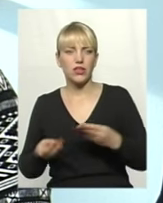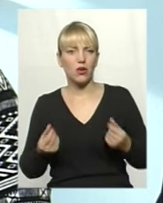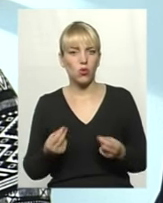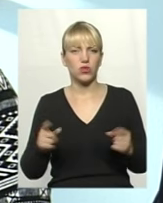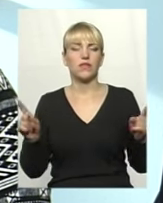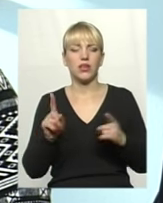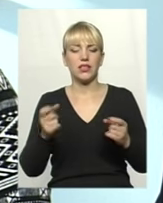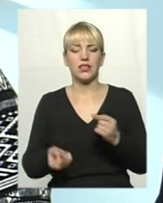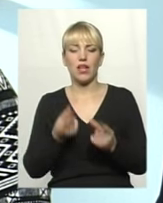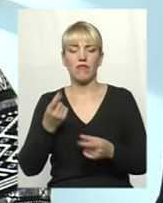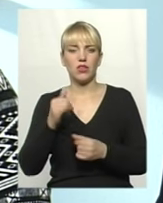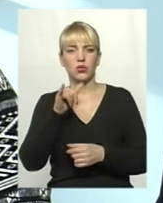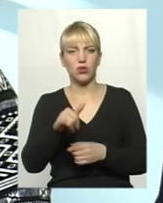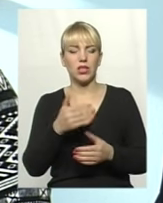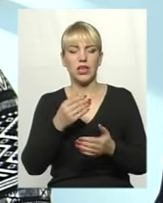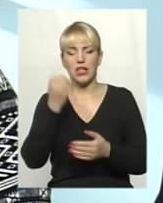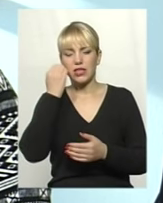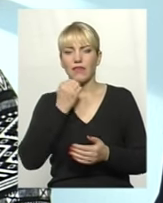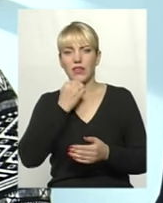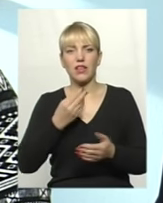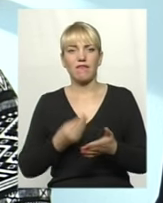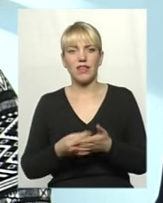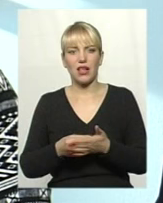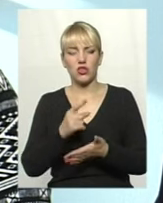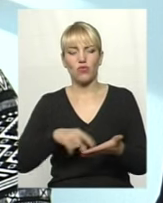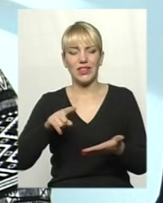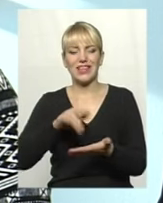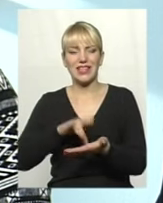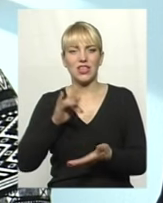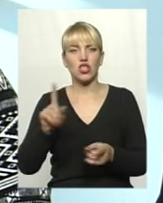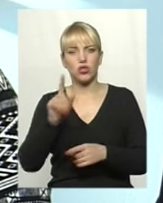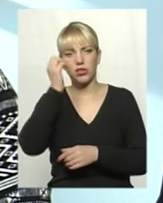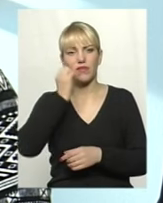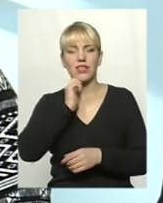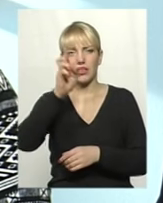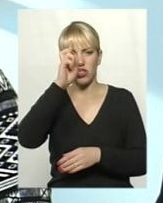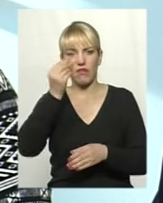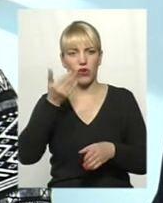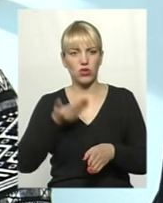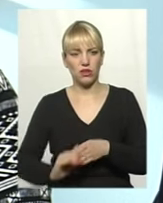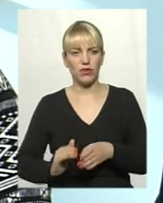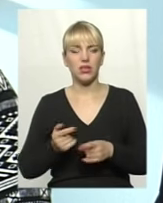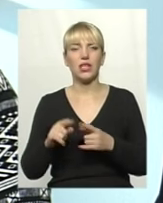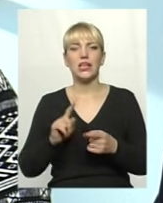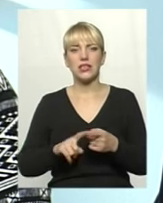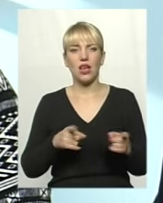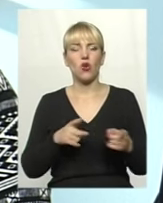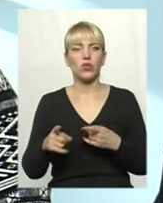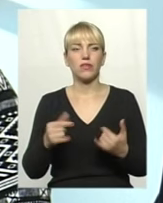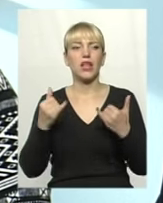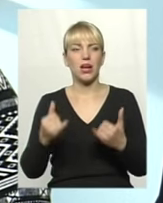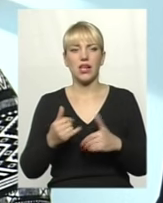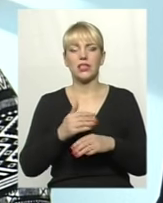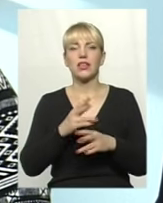завдяки фінансовій децентралізації, завдяки тому, що держава виділила ці кошти, ця готовність наразі, не